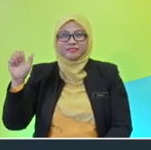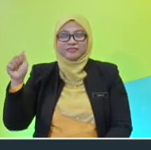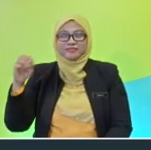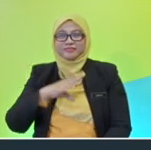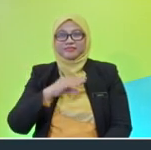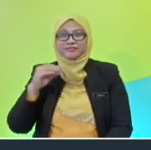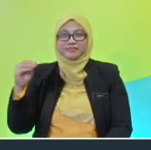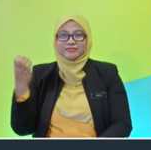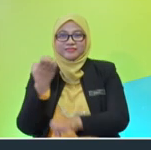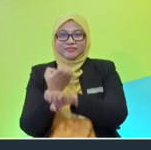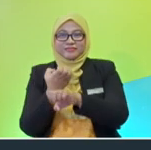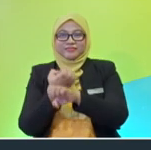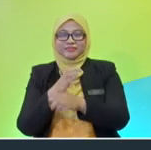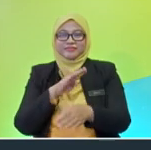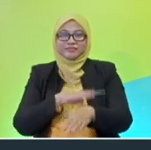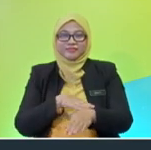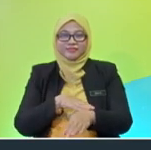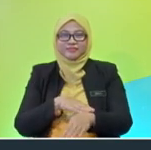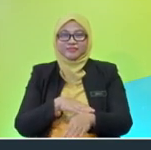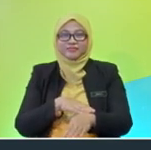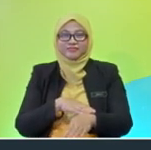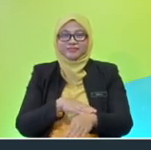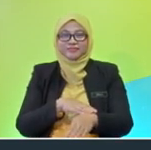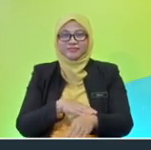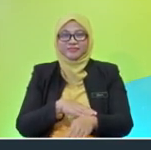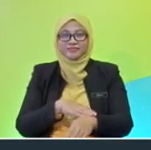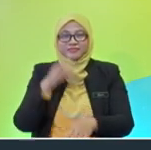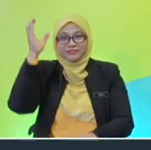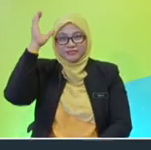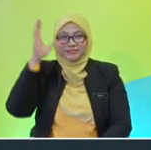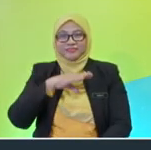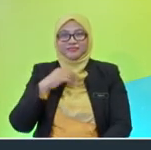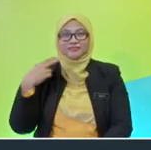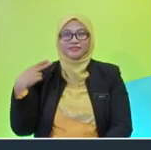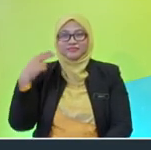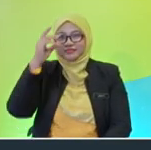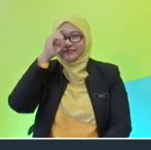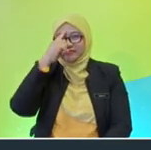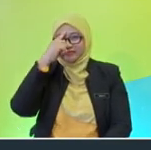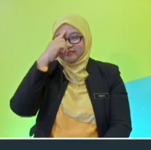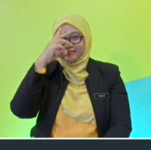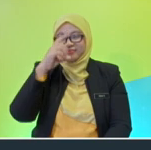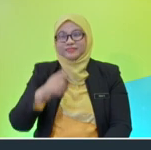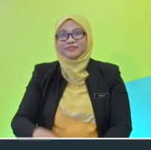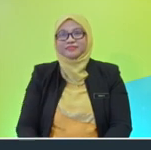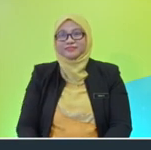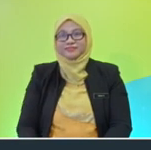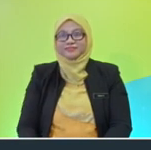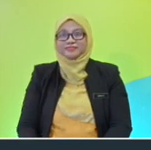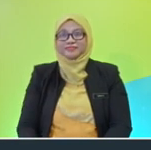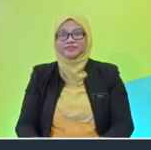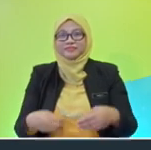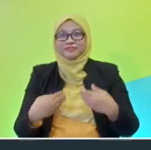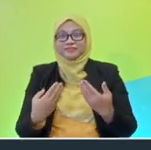Kerajaan Melayu awal dikawalkan dengan barengan mewah seperti tembikar Sutera dan perhiasan